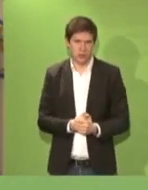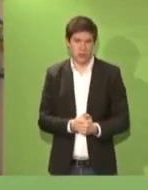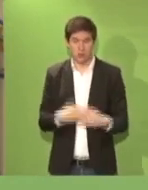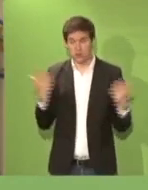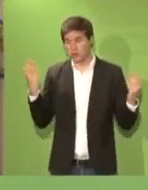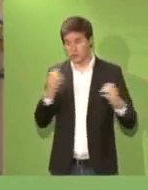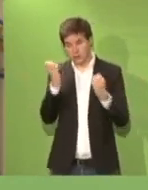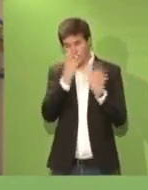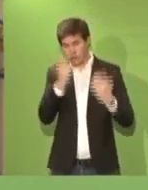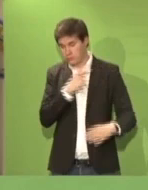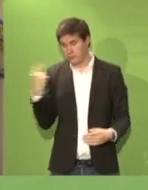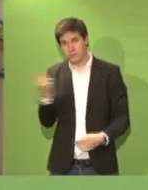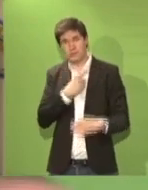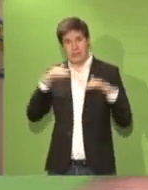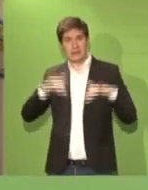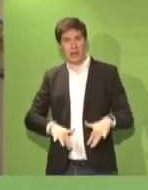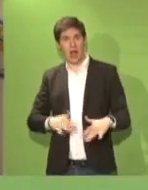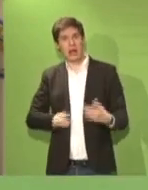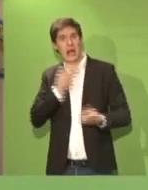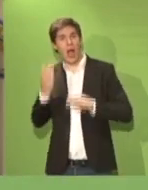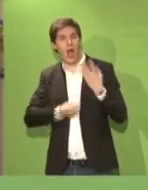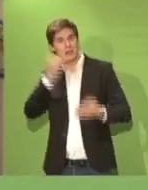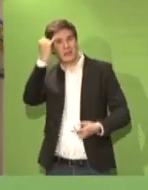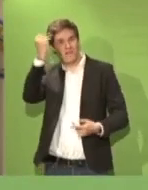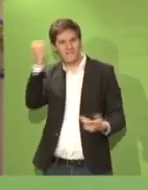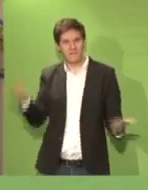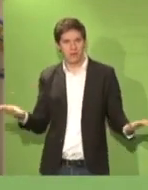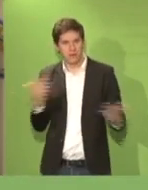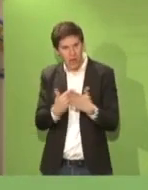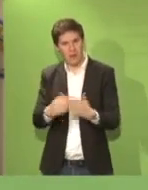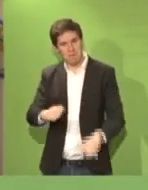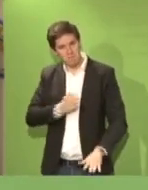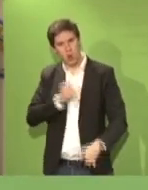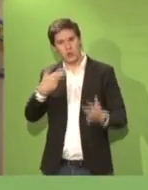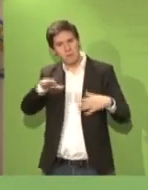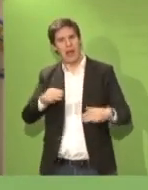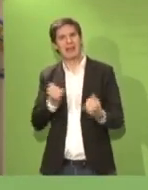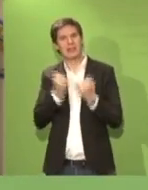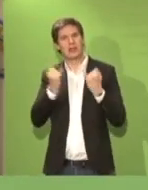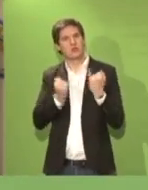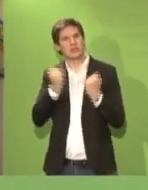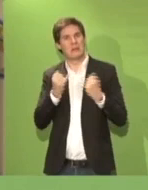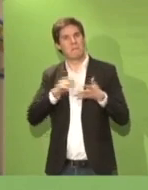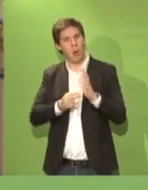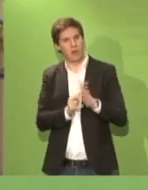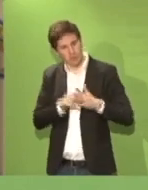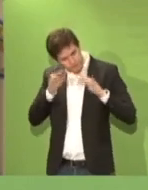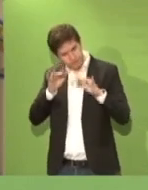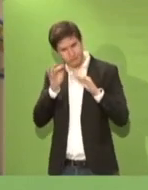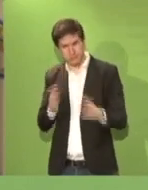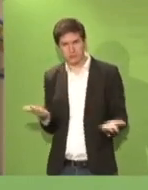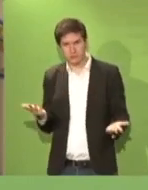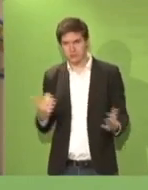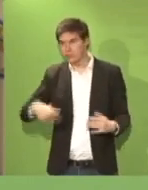wir kreative Ideen haben, sollten wir auch mutiger Industriepolitik machen. Wir sind dabei